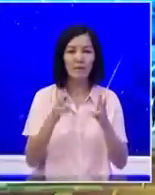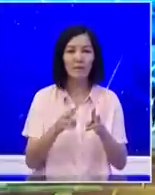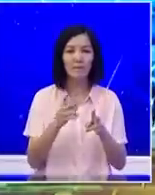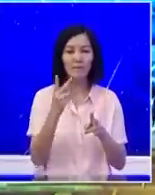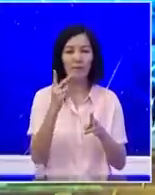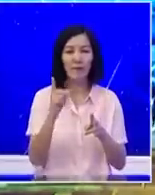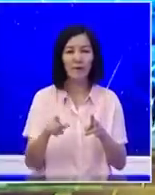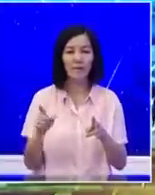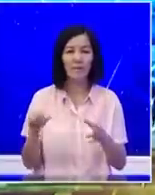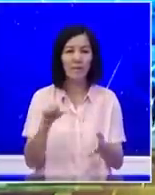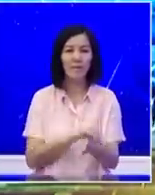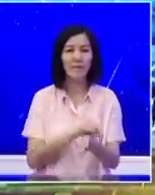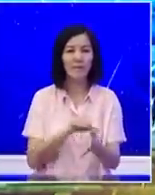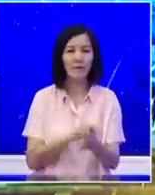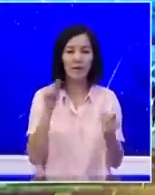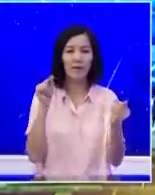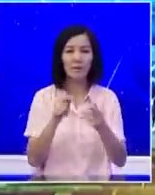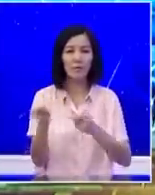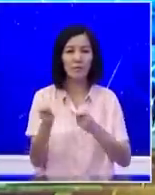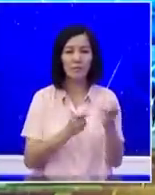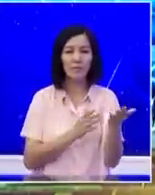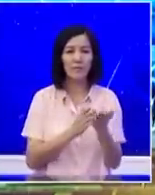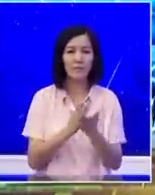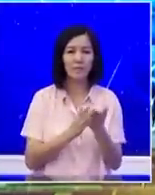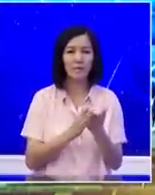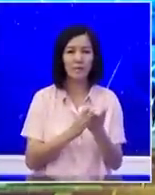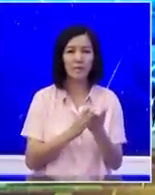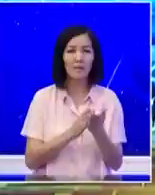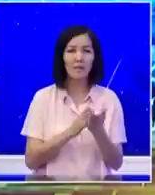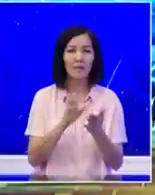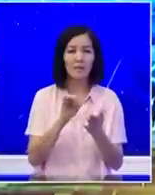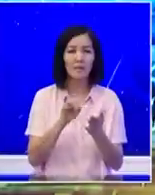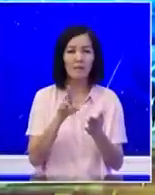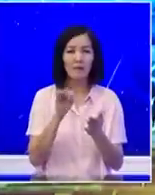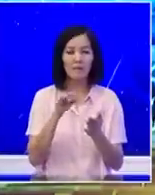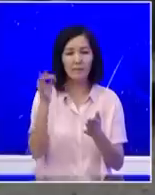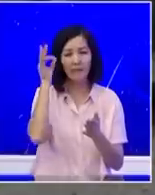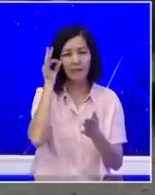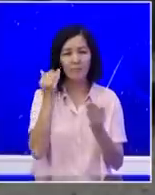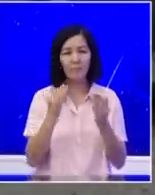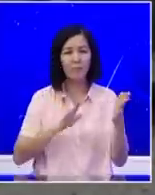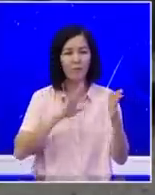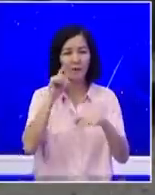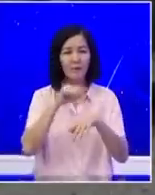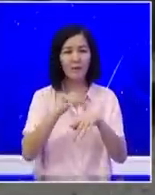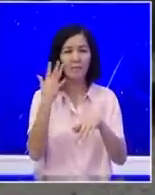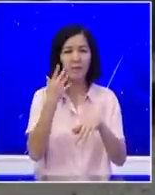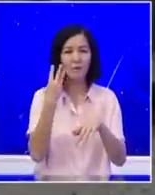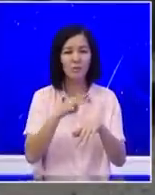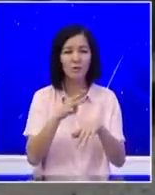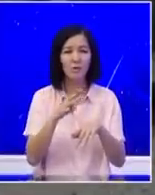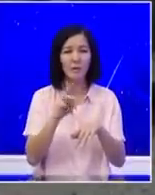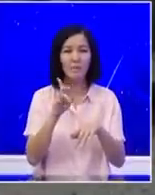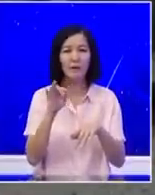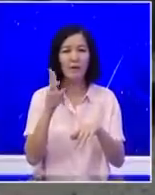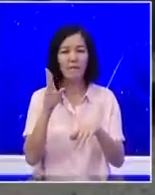ер адам есірткі бизнесіне қарсы күрес басқармасының қызметкері Ерболан Сейдазым. Еске салайық, бүгін таңғы сағат 5:30 шамасында